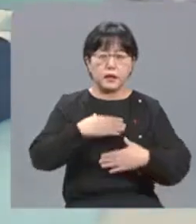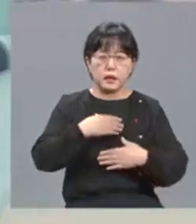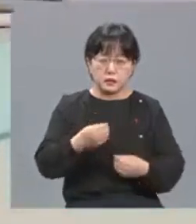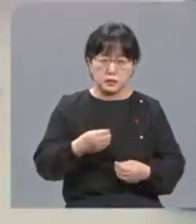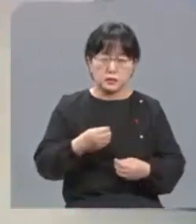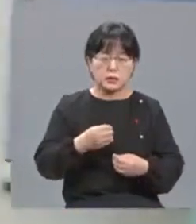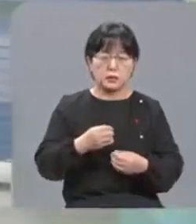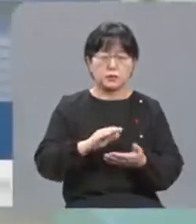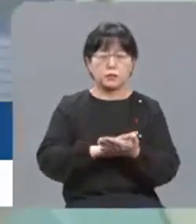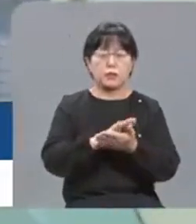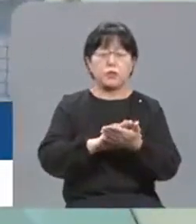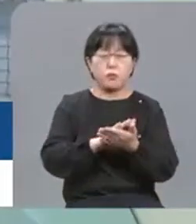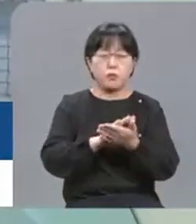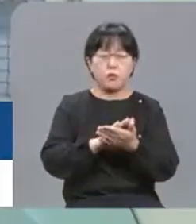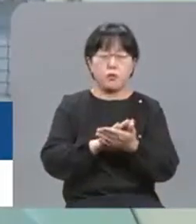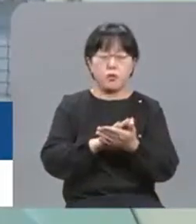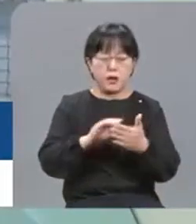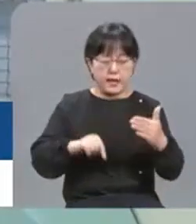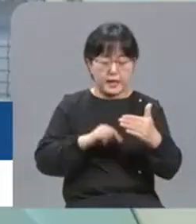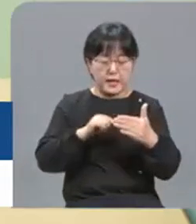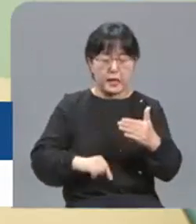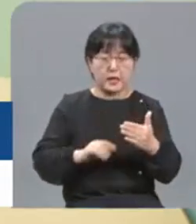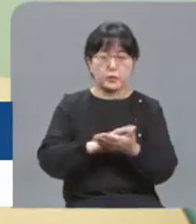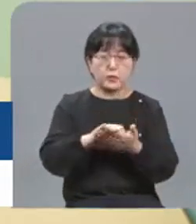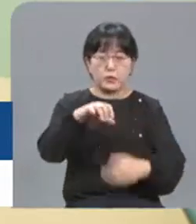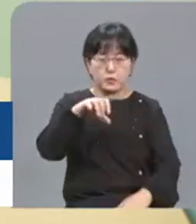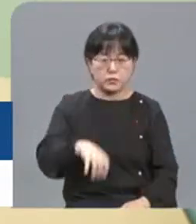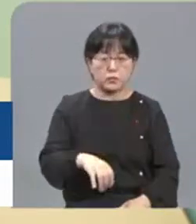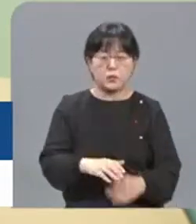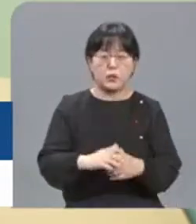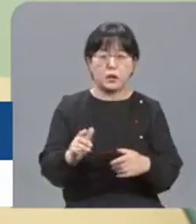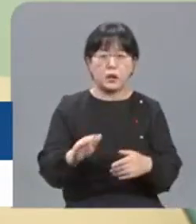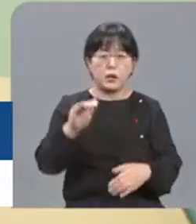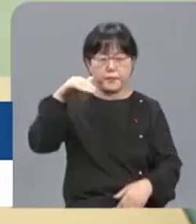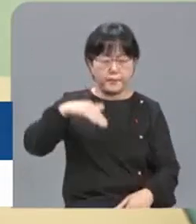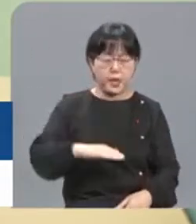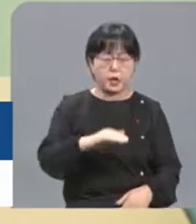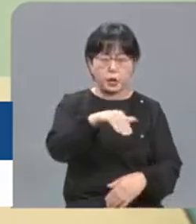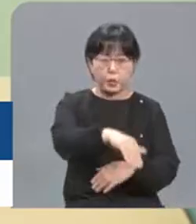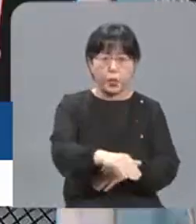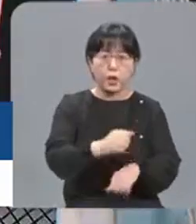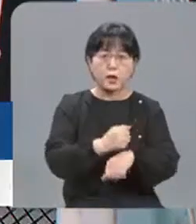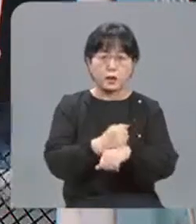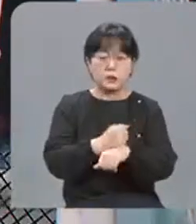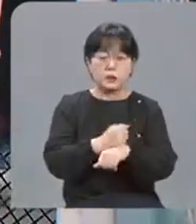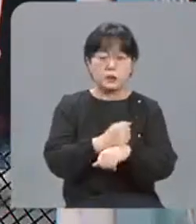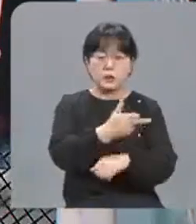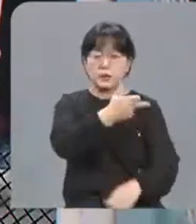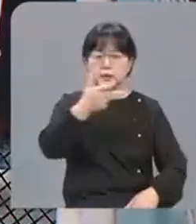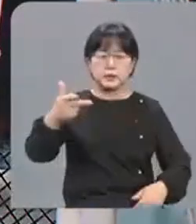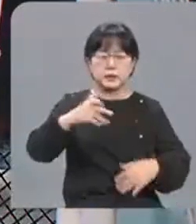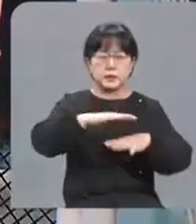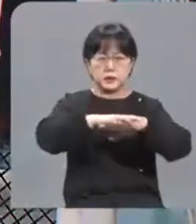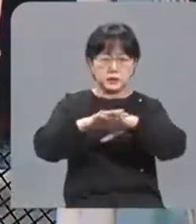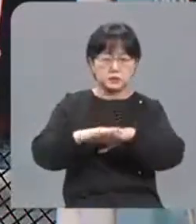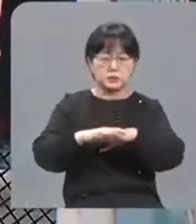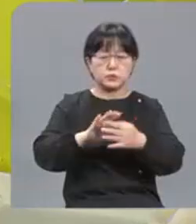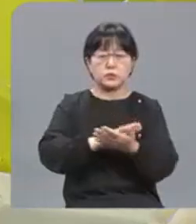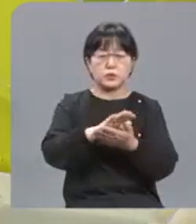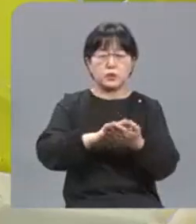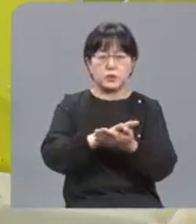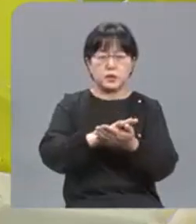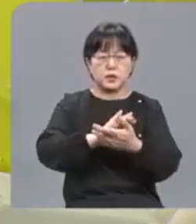안전하게 마음껏 뛰놀 수 있는 실내 놀이터입니다. 파도 모양의 대형 미끄럼틀부터 커다란 그물망